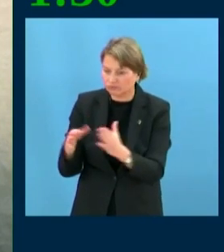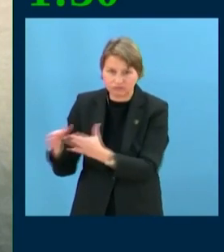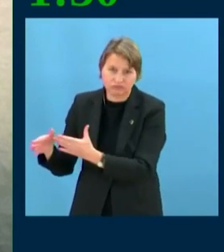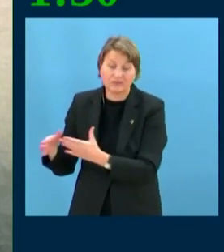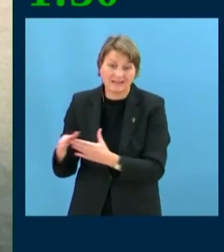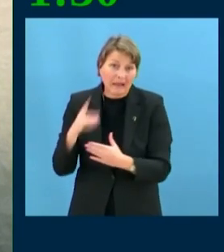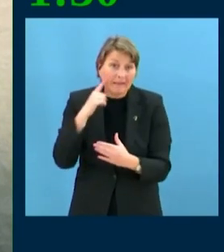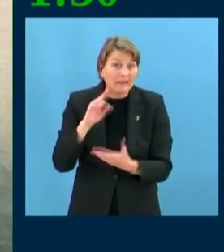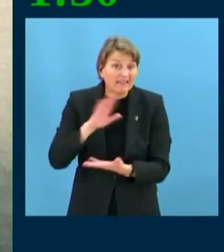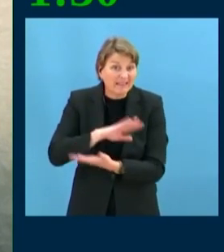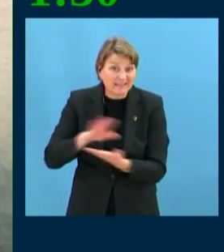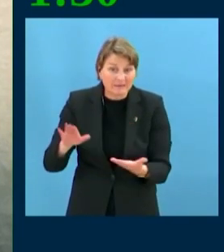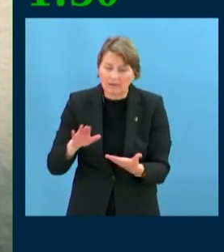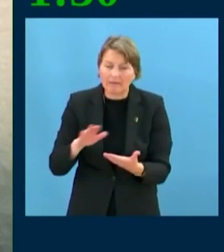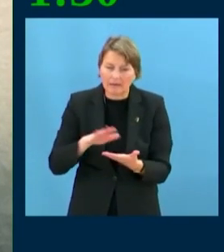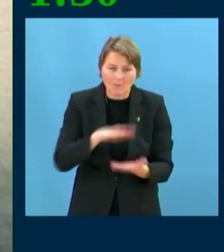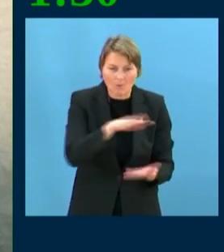yerli insan hakları